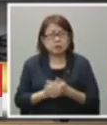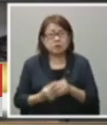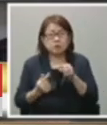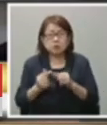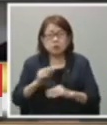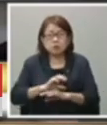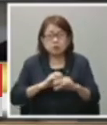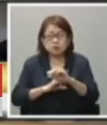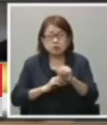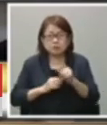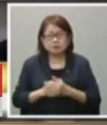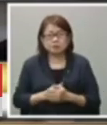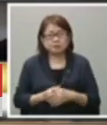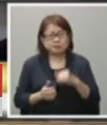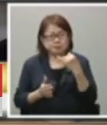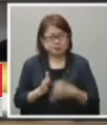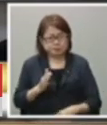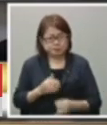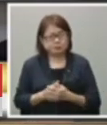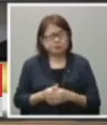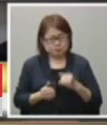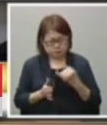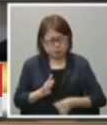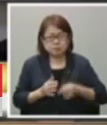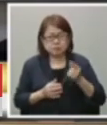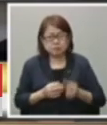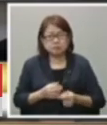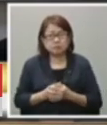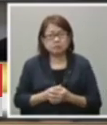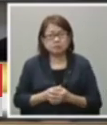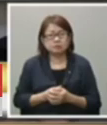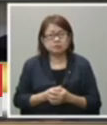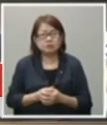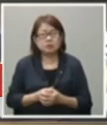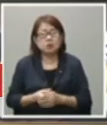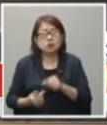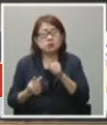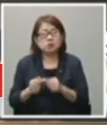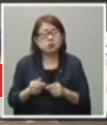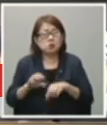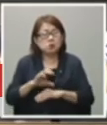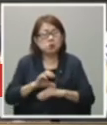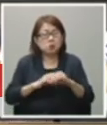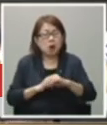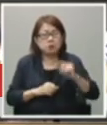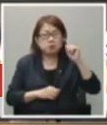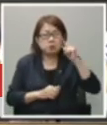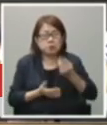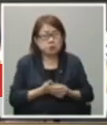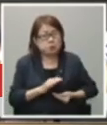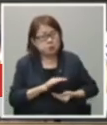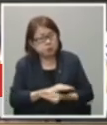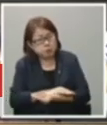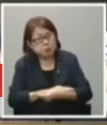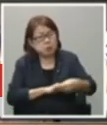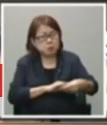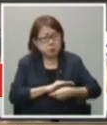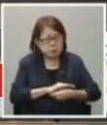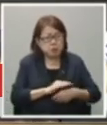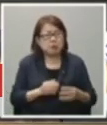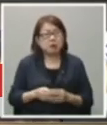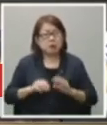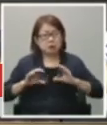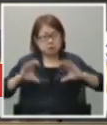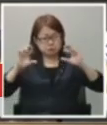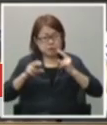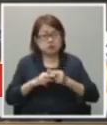การที่บกพร่องเป็นโครงการที่มีนอกมีในเป็นโครงการที่รัฐเสียหายแน่นอน